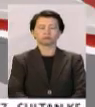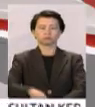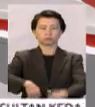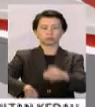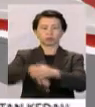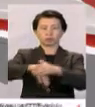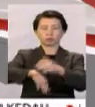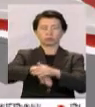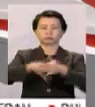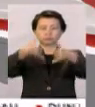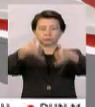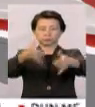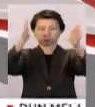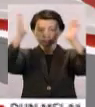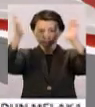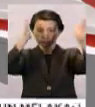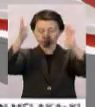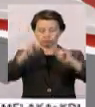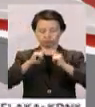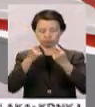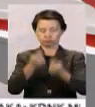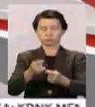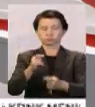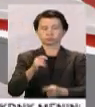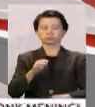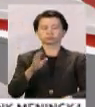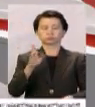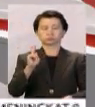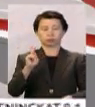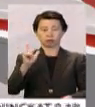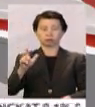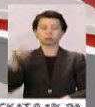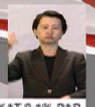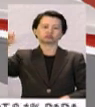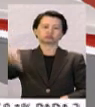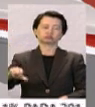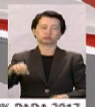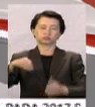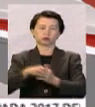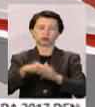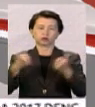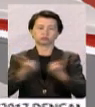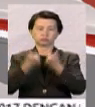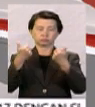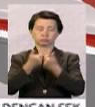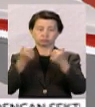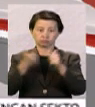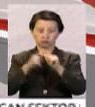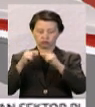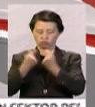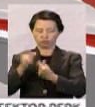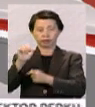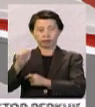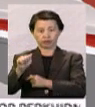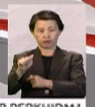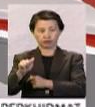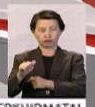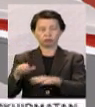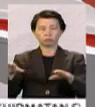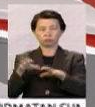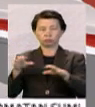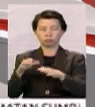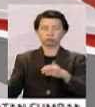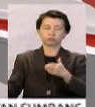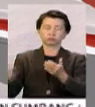Bola sepak Piala Malaysia. Pasukan ibu kota Kuala Lumpur yang tewas dalam perlawanan pertama kumpulan A sebelum ini